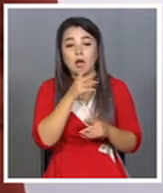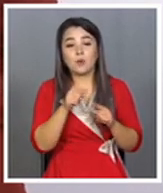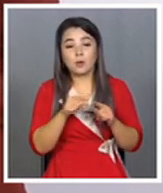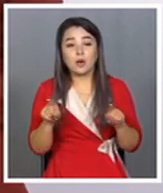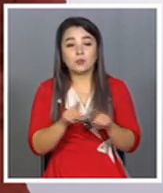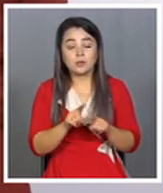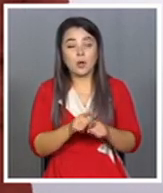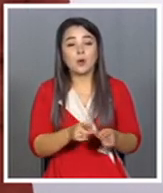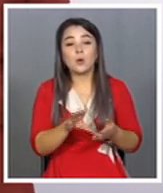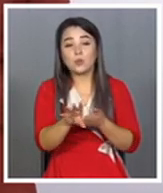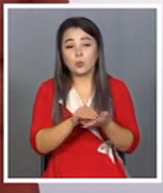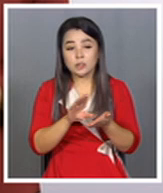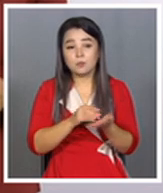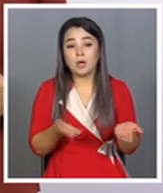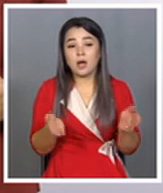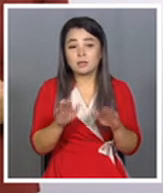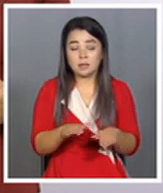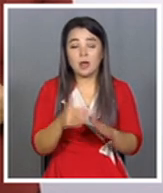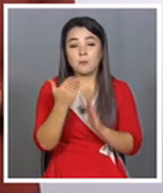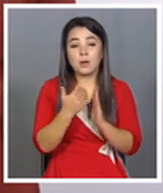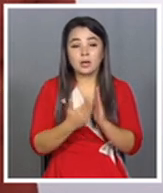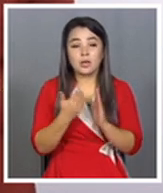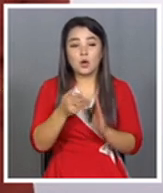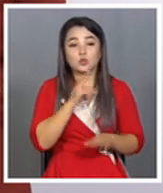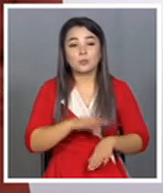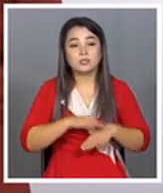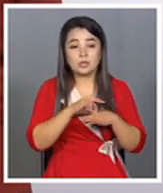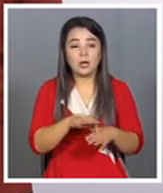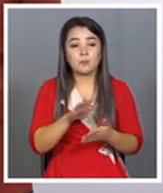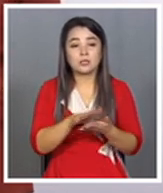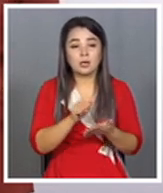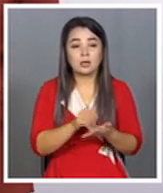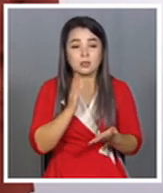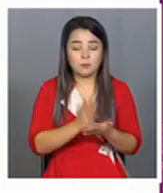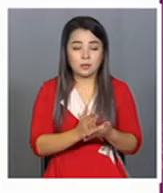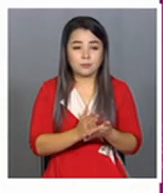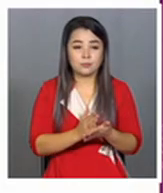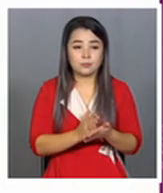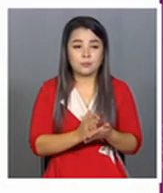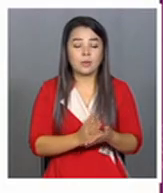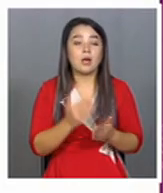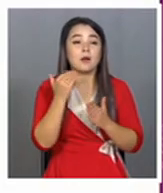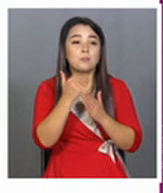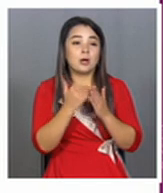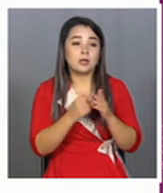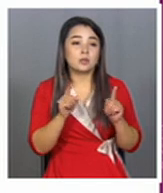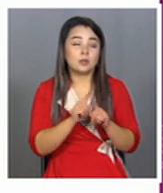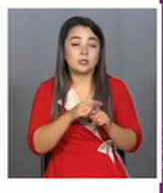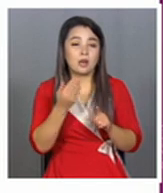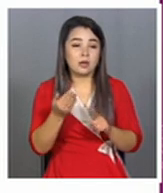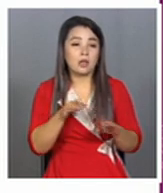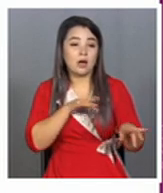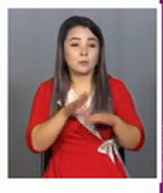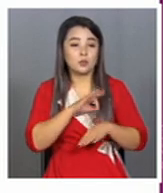соң көшірмелерін қалдырып, бағдарламаның жұмысын білдіре бастайды. Бағдарлама мен